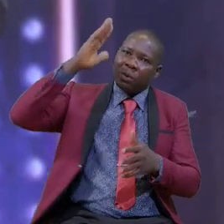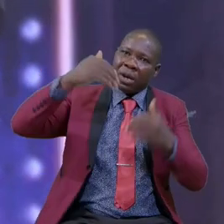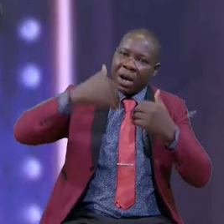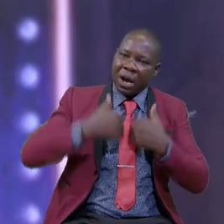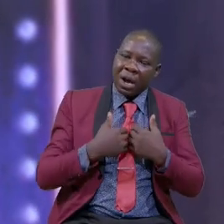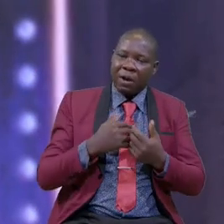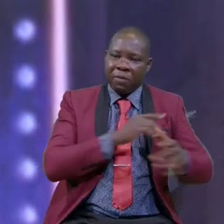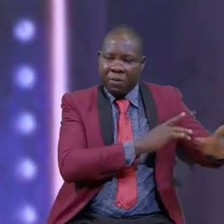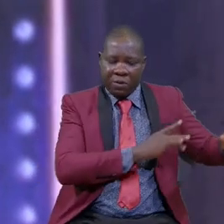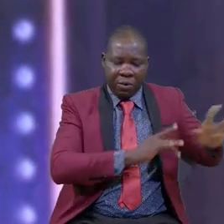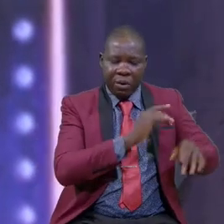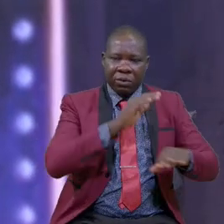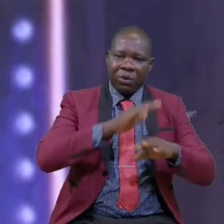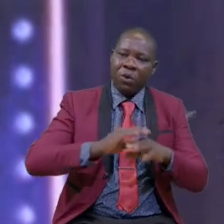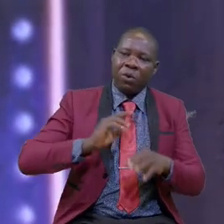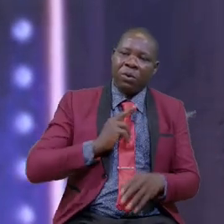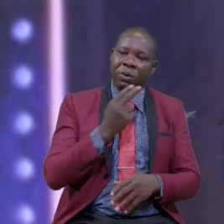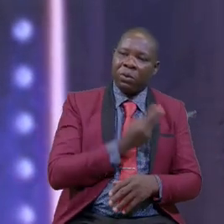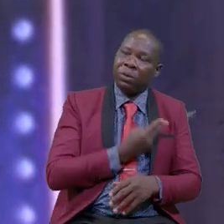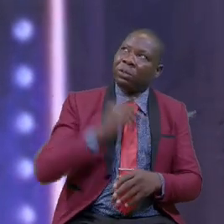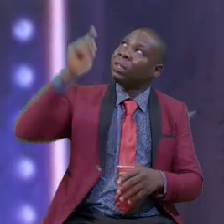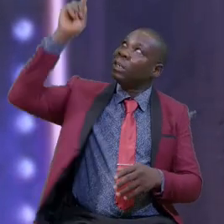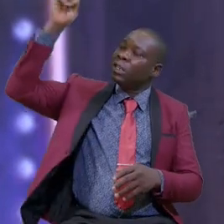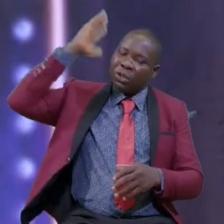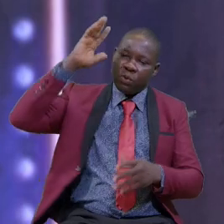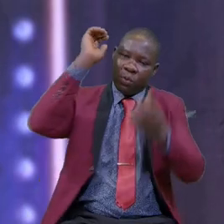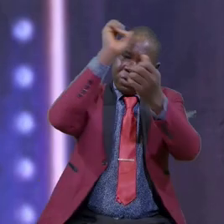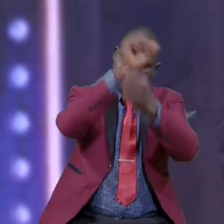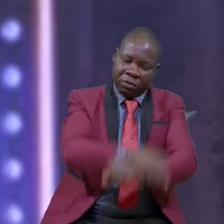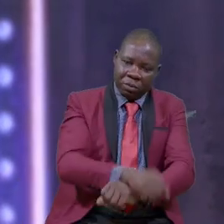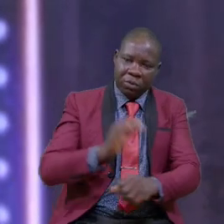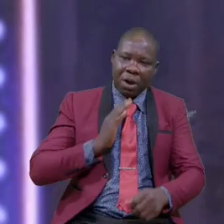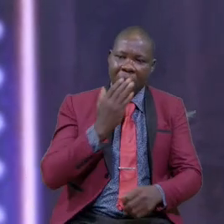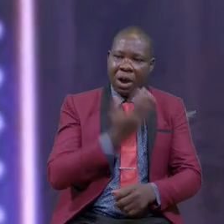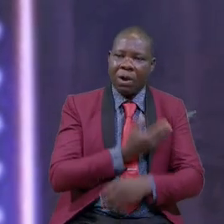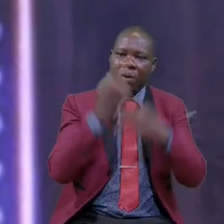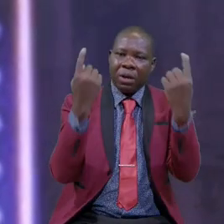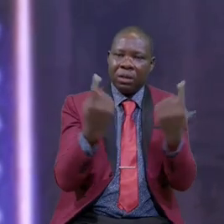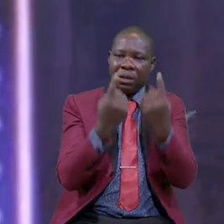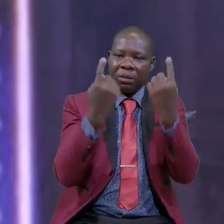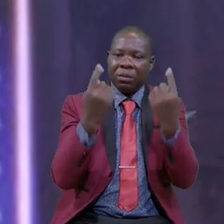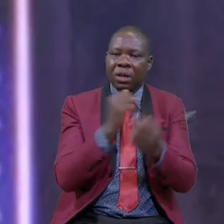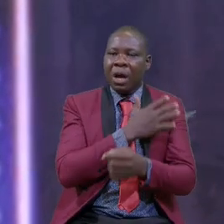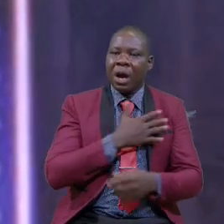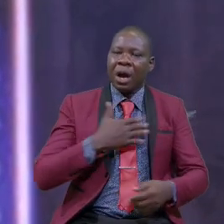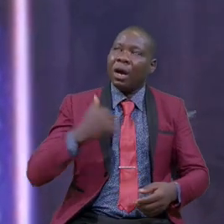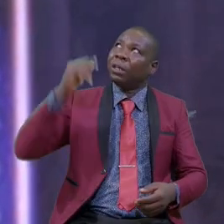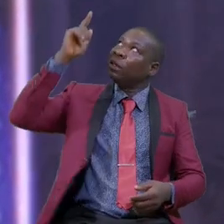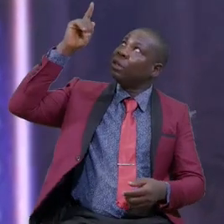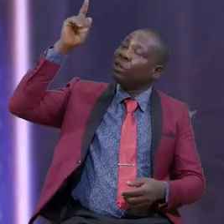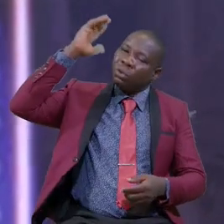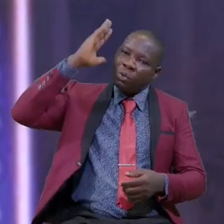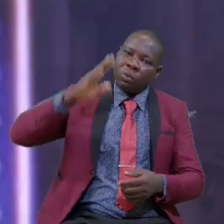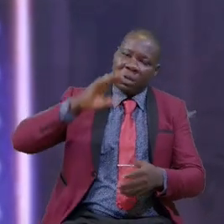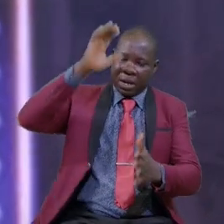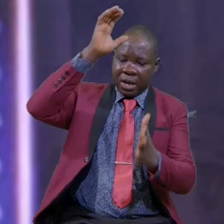He will il mettra sous ses pieds nos iniquités. Tu jetteras au fond de la mer tout